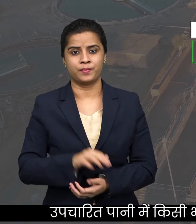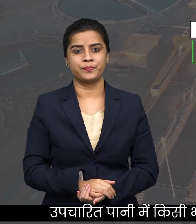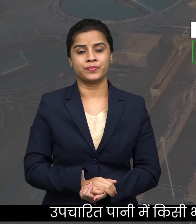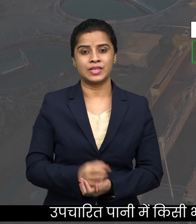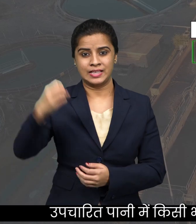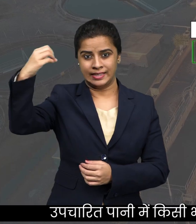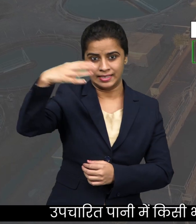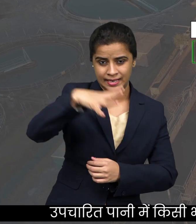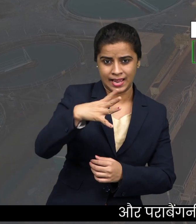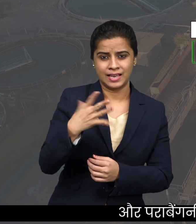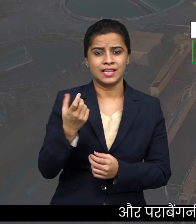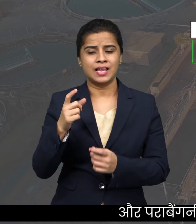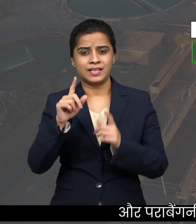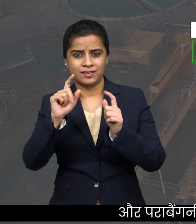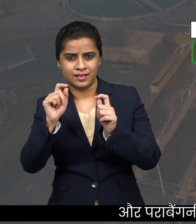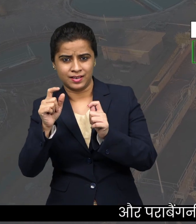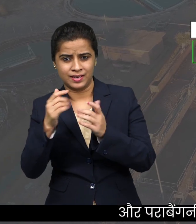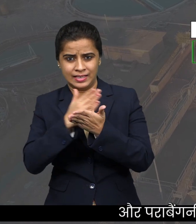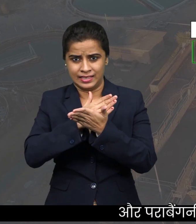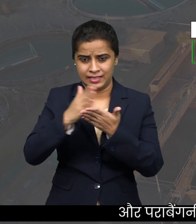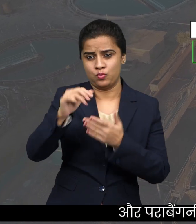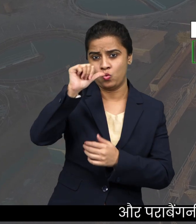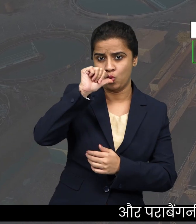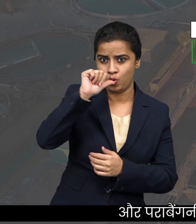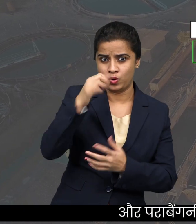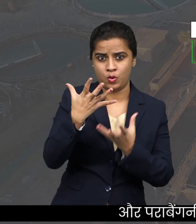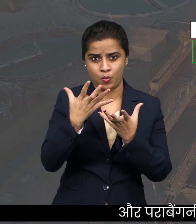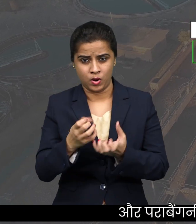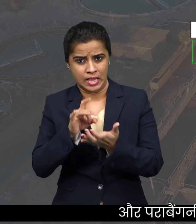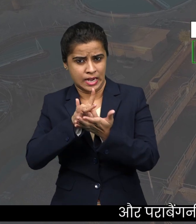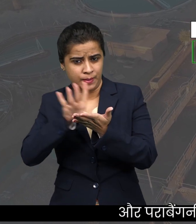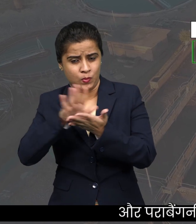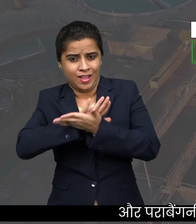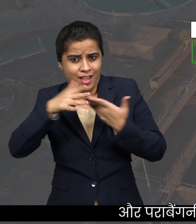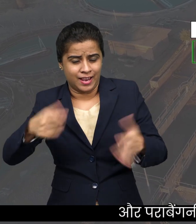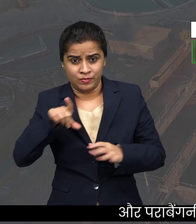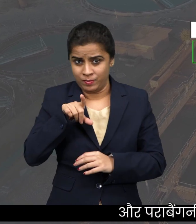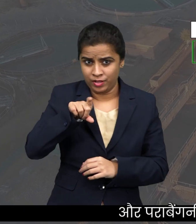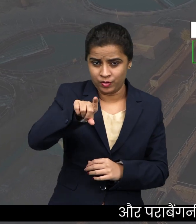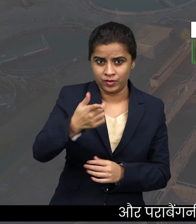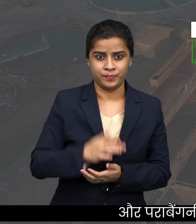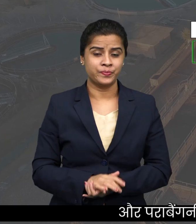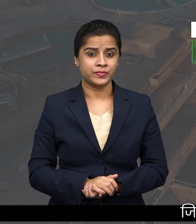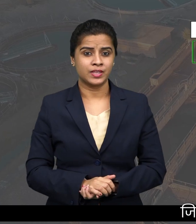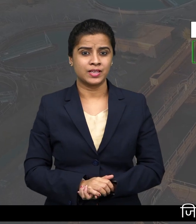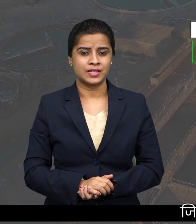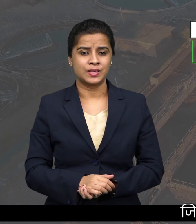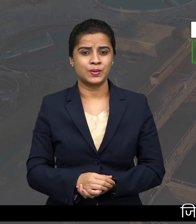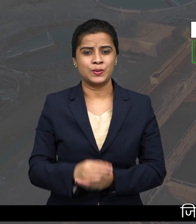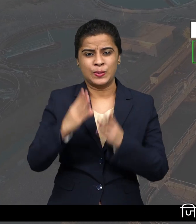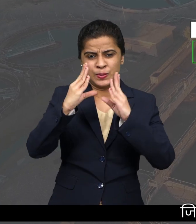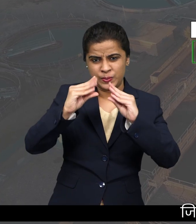के लिए क्लोरोनीकरण और पराबैंगनी जैसे कि यूवी विकिरण की आवश्यकता होती है,